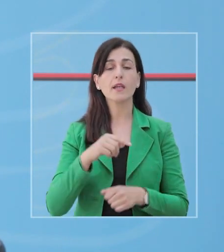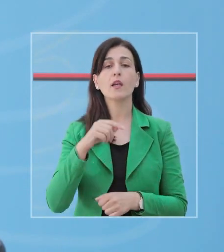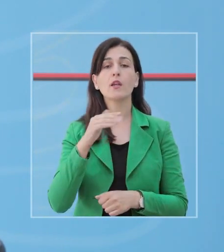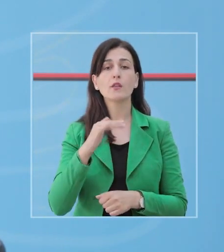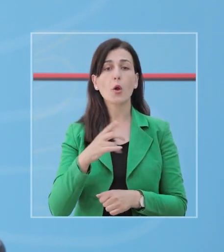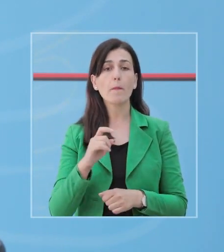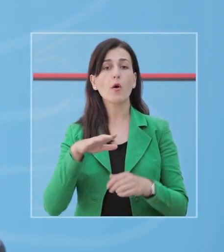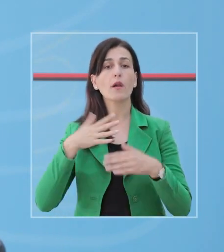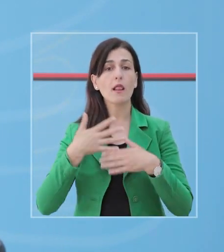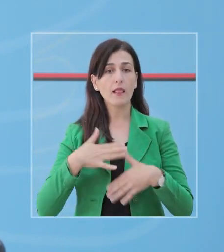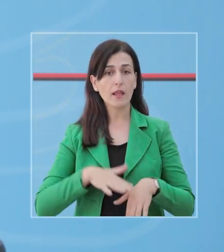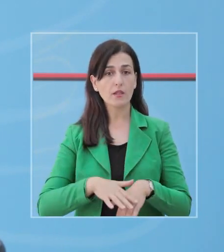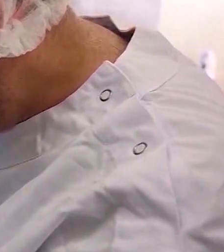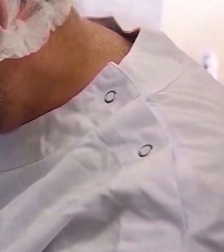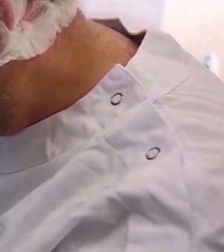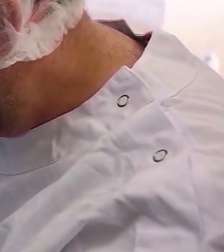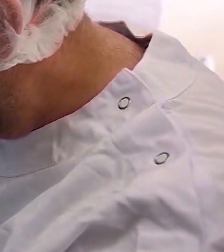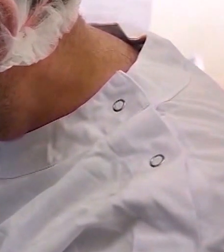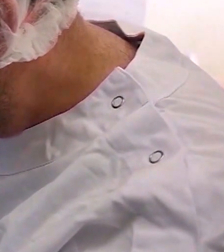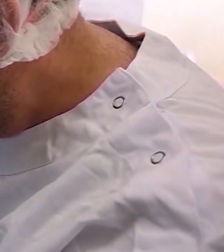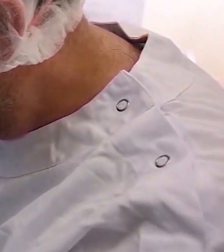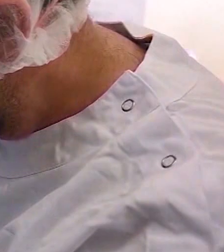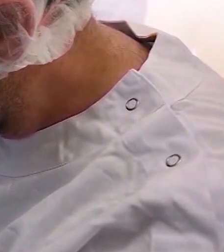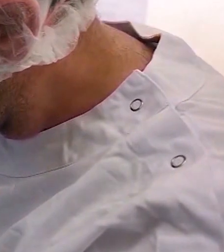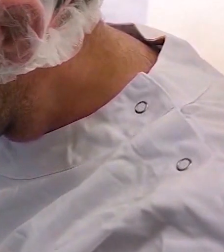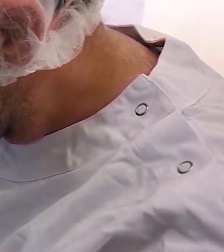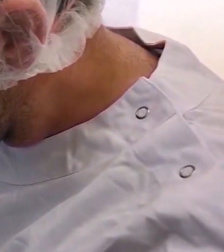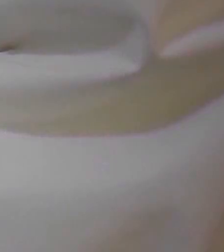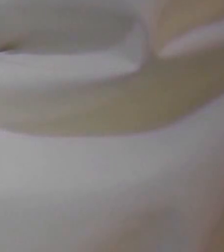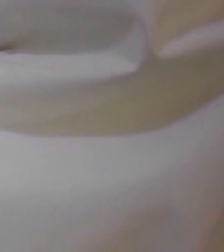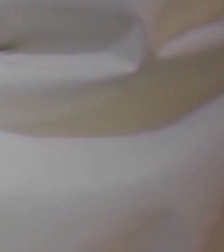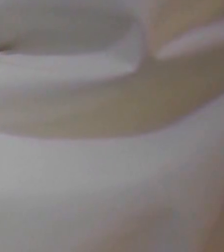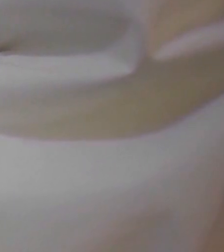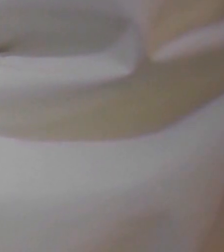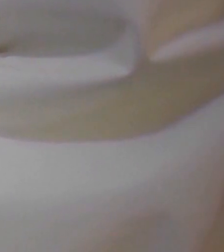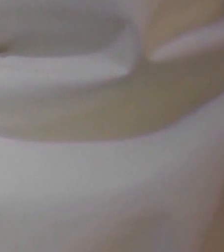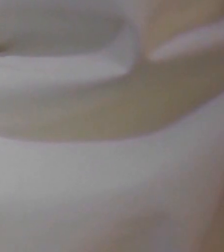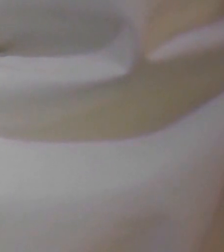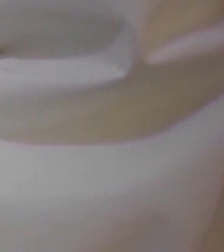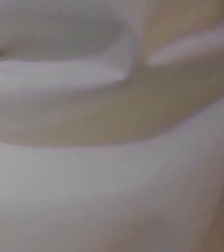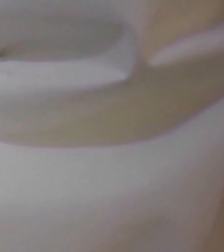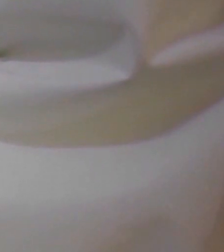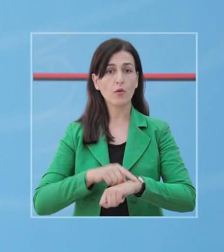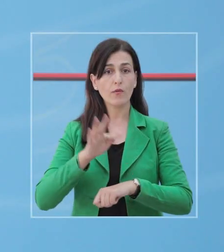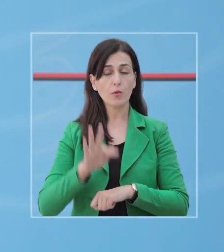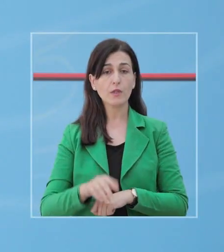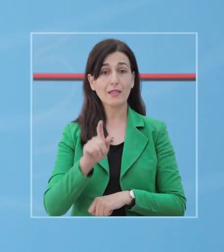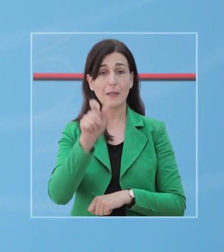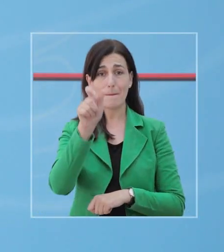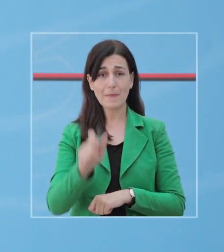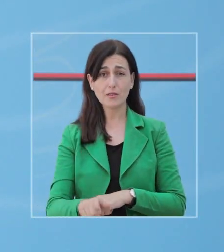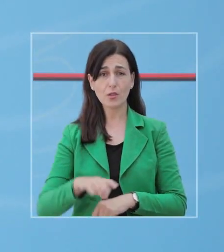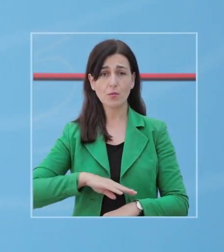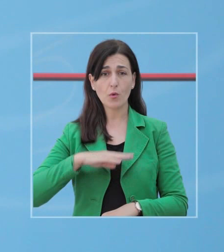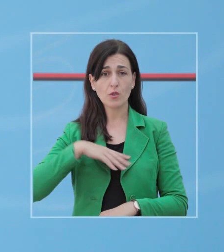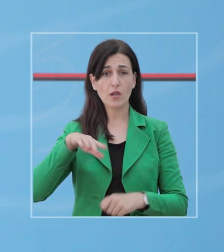Tropoj, Lejsh, Elbasa. Brëmjën e kaluar në shënuar një tjetër viktim nga COVID-19. Kanë druar jet një pacient 67